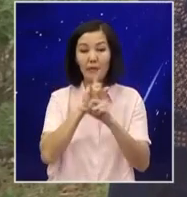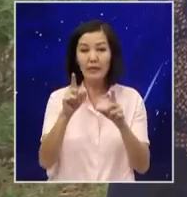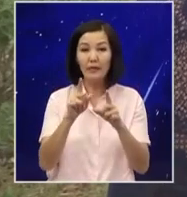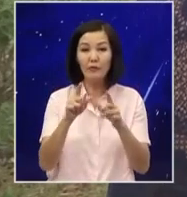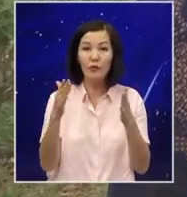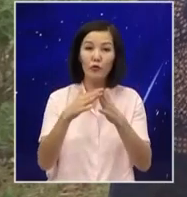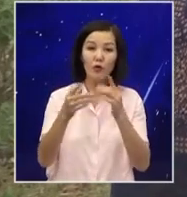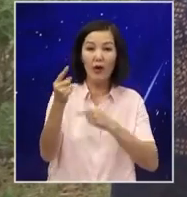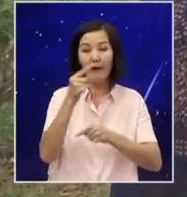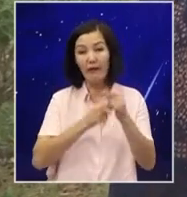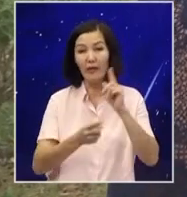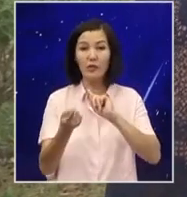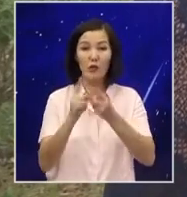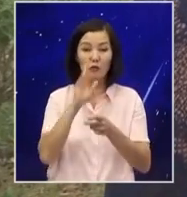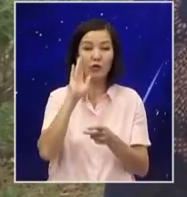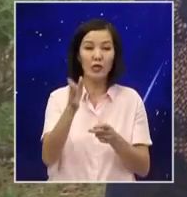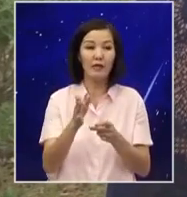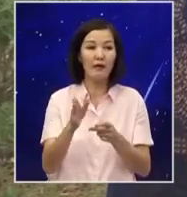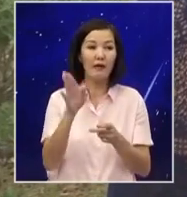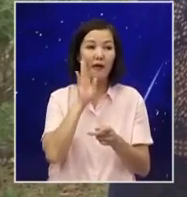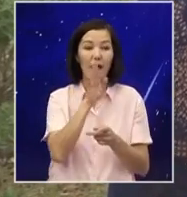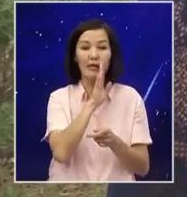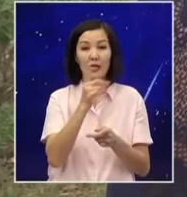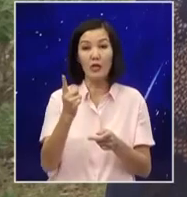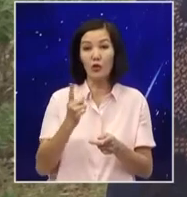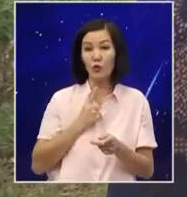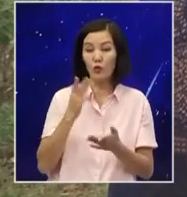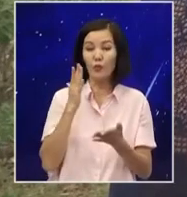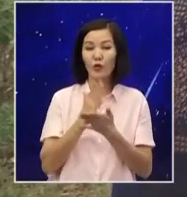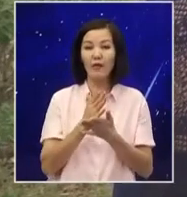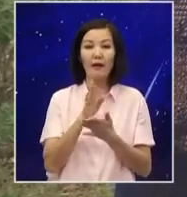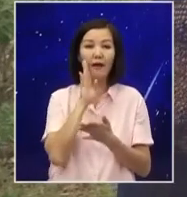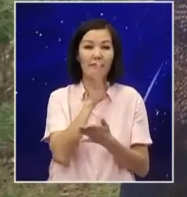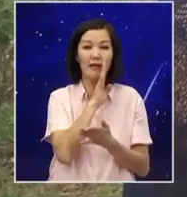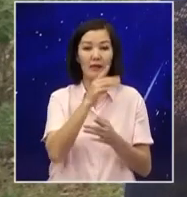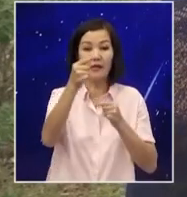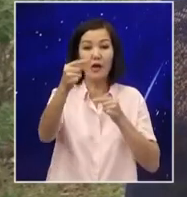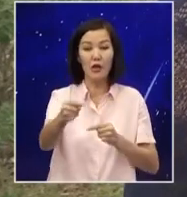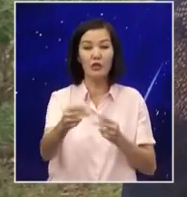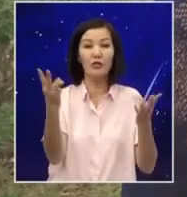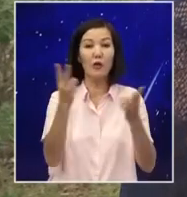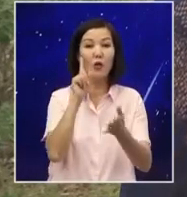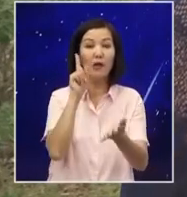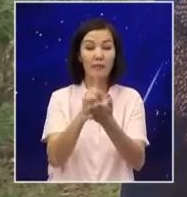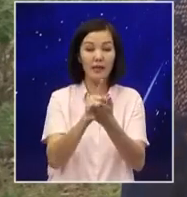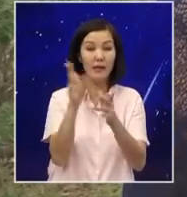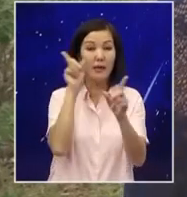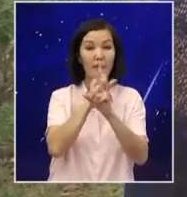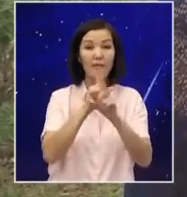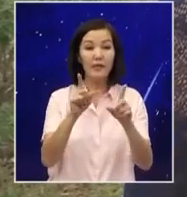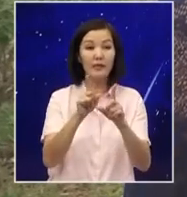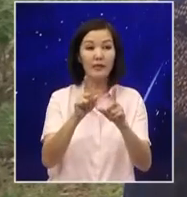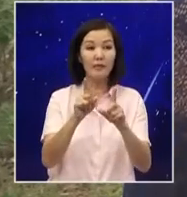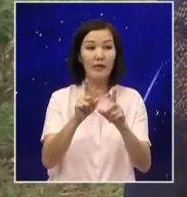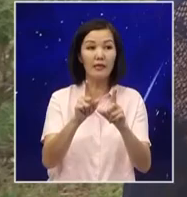қайтатын кезде басқа маскамен ол ауыстырылады. Ата-аналары сыртта күтіп тұрады. Ата-аналар да әлеуметтік қашықтықты сақтайды. Ол үшін мектеп ауласында